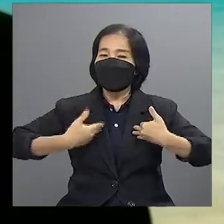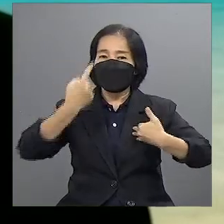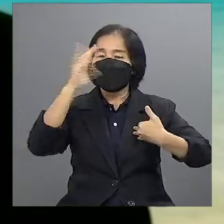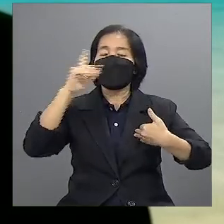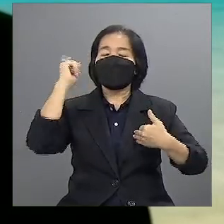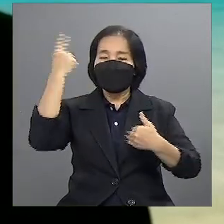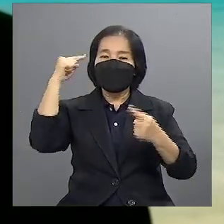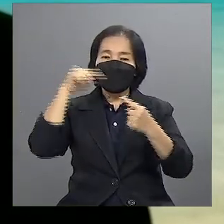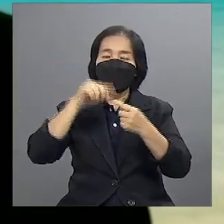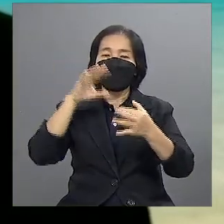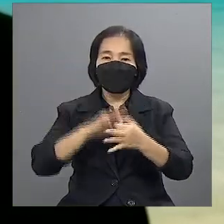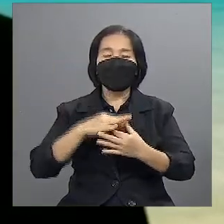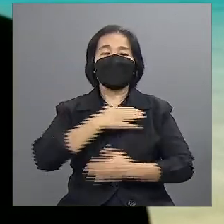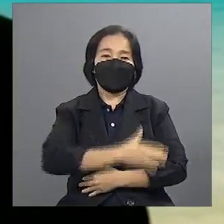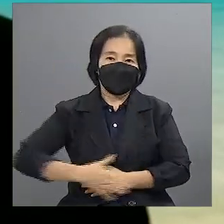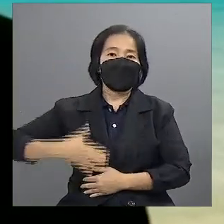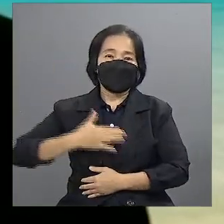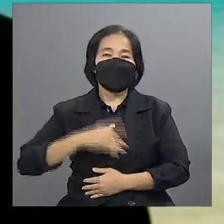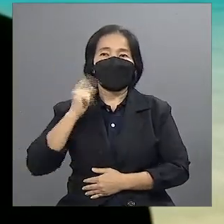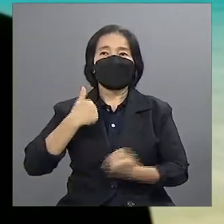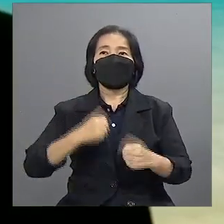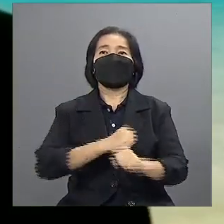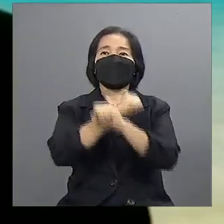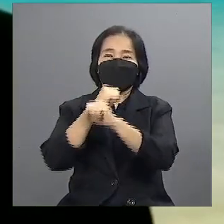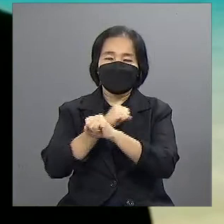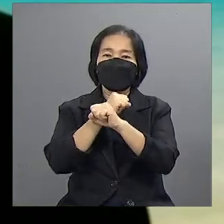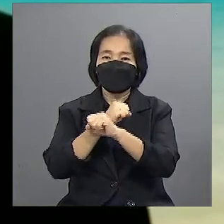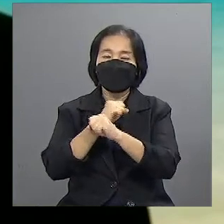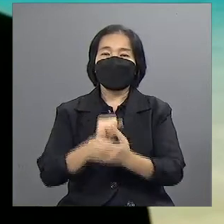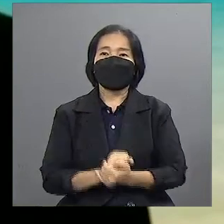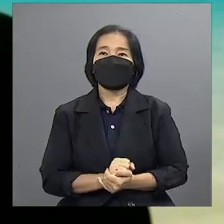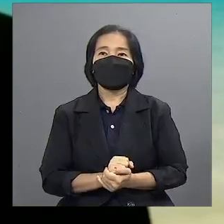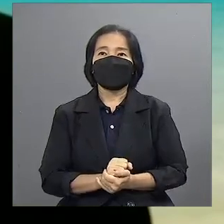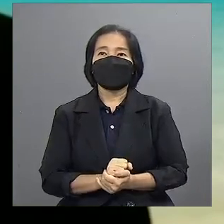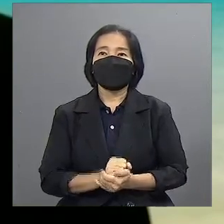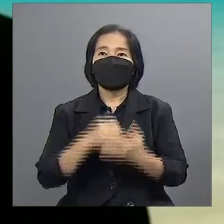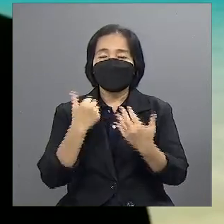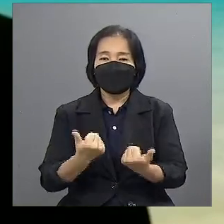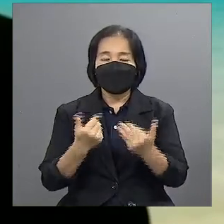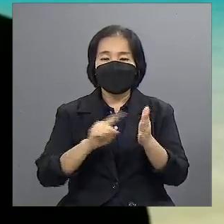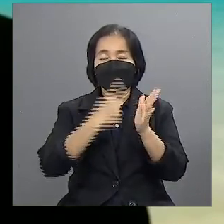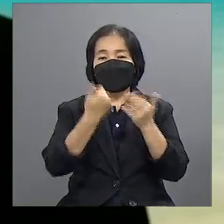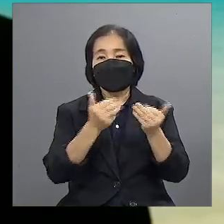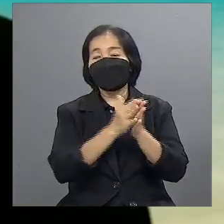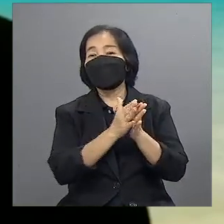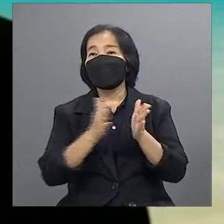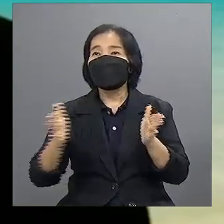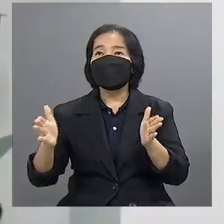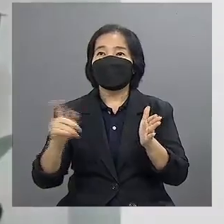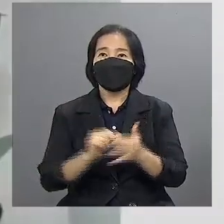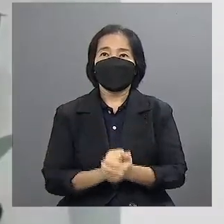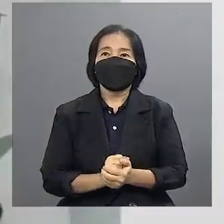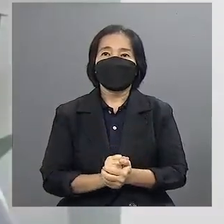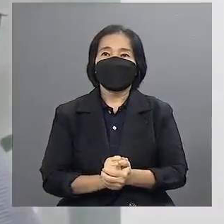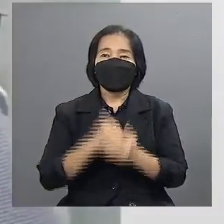เลยเราพองกันด้ทไมได้ออกแตตอนนี้ไปหลัจากวันนี้ไปเราพองกนยัเดวไม่ได้ละเราต้ออกอางวธดวย